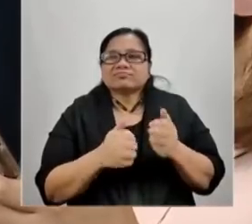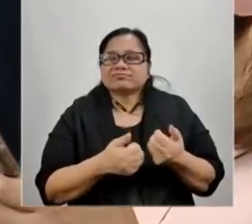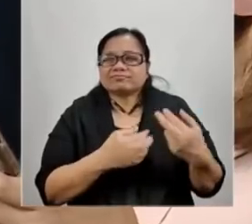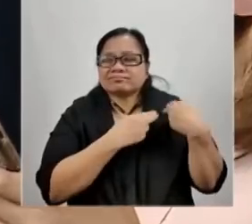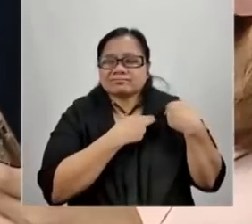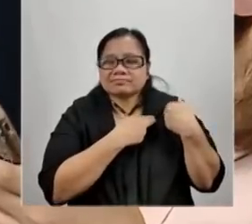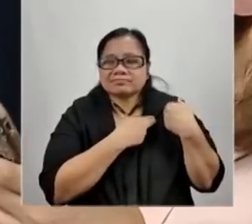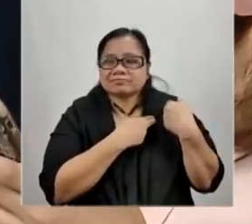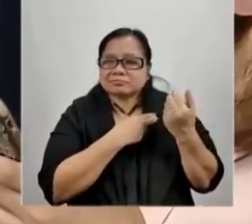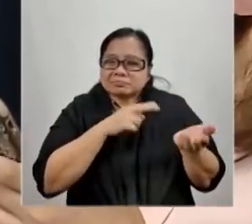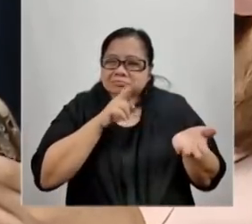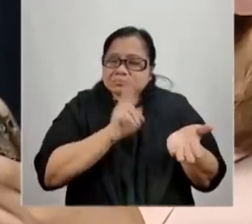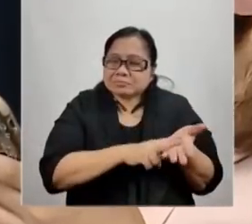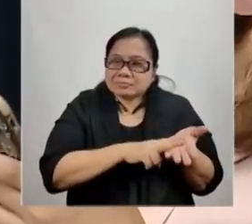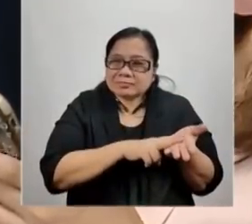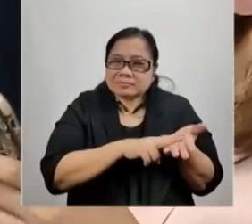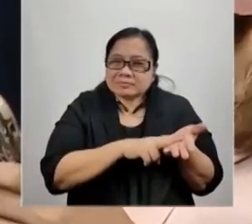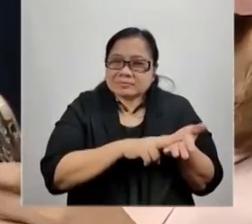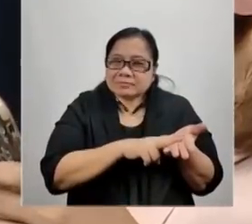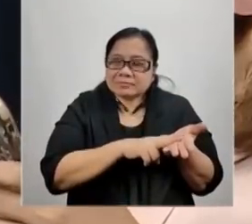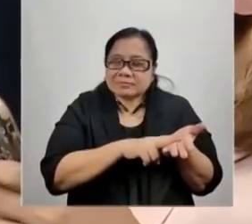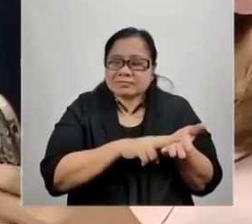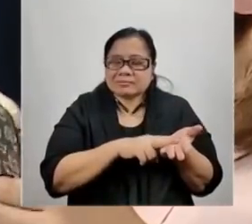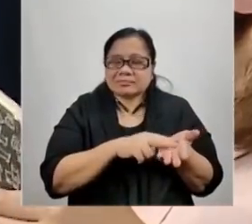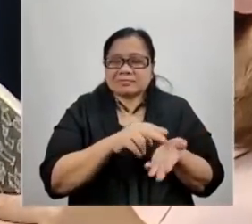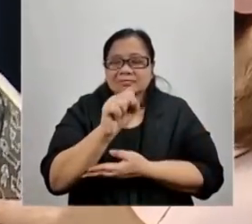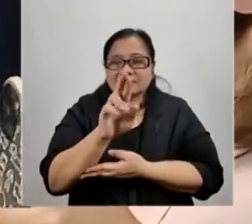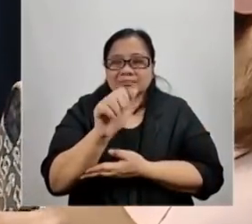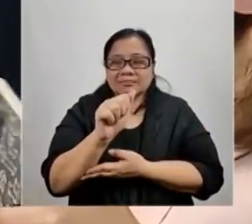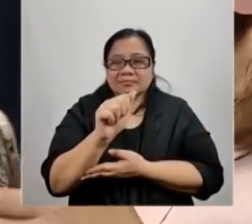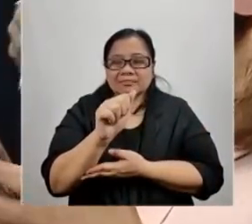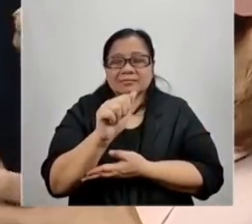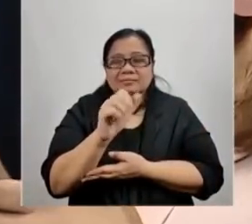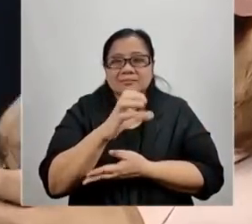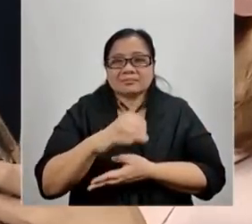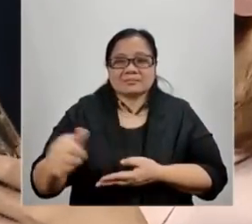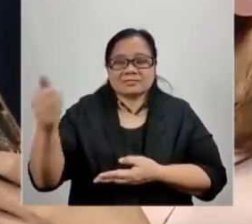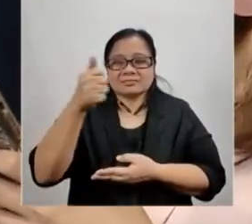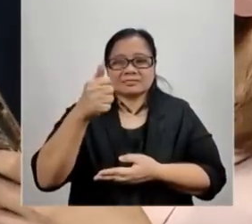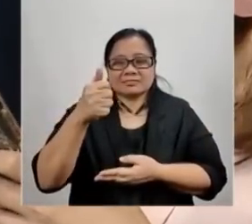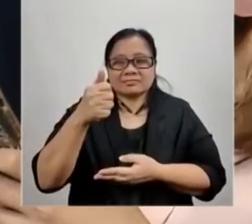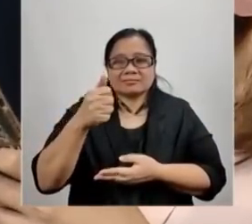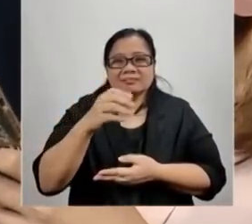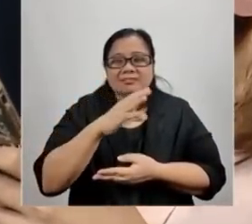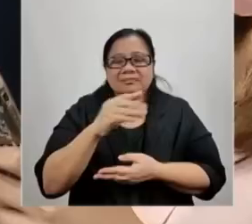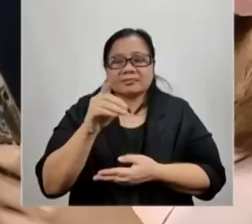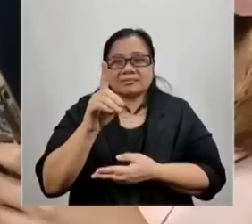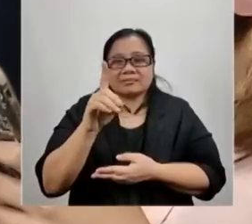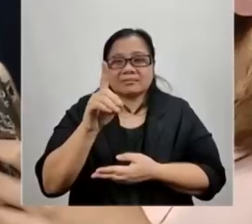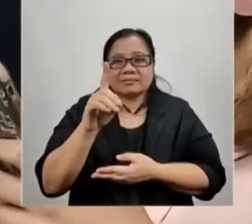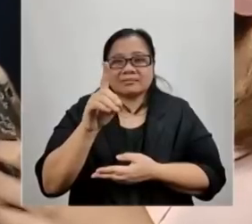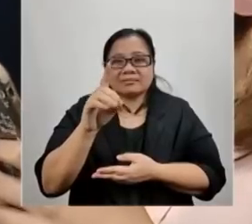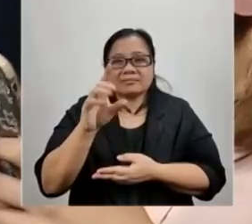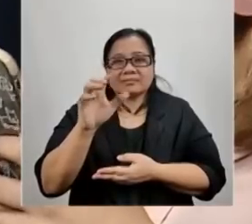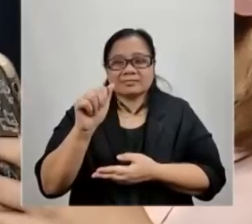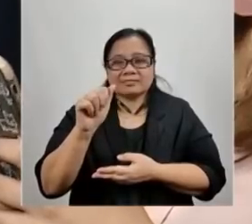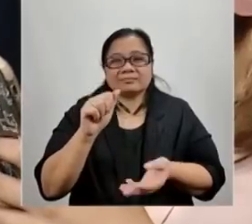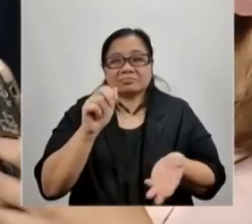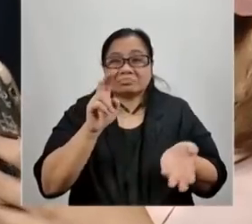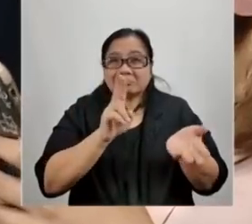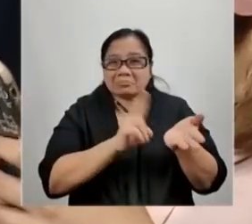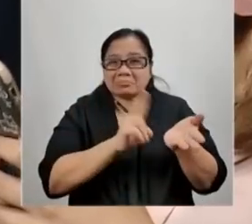SRA Chief Serafica at ni DA Undersecretary Sebastian. May sanction po ba